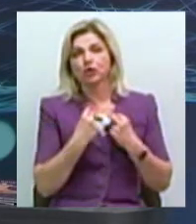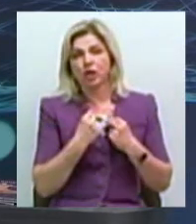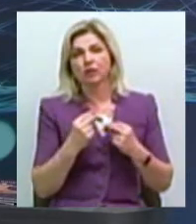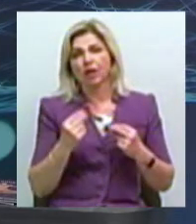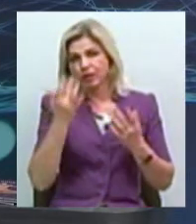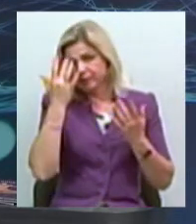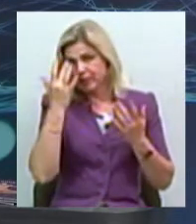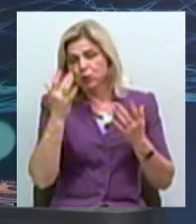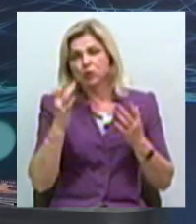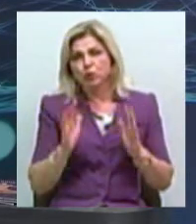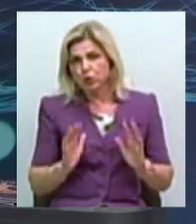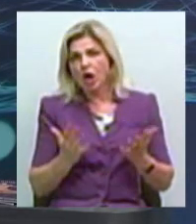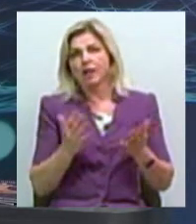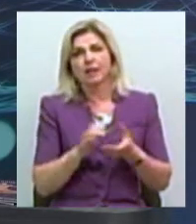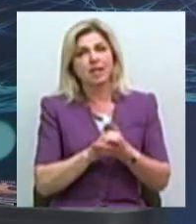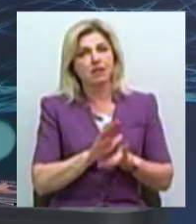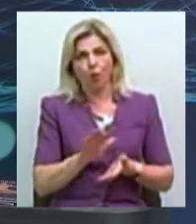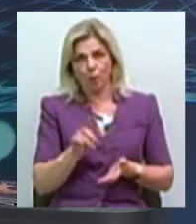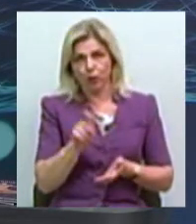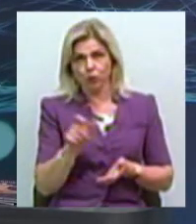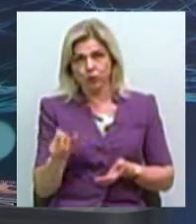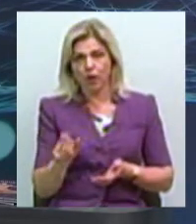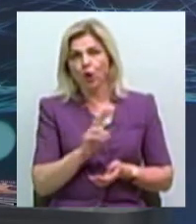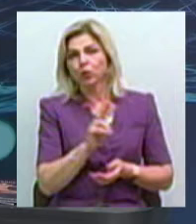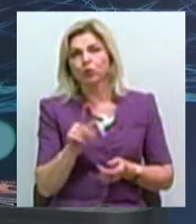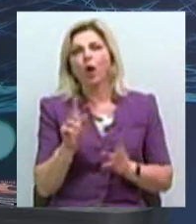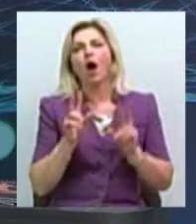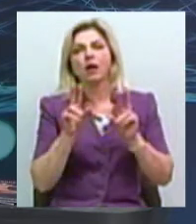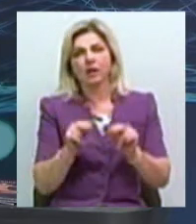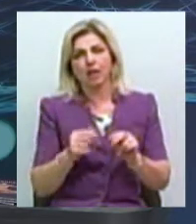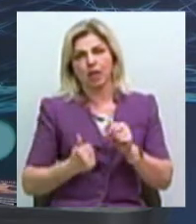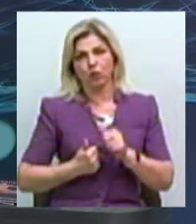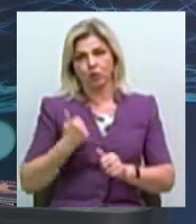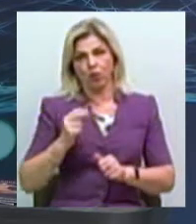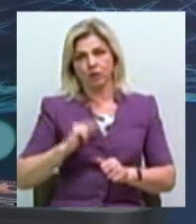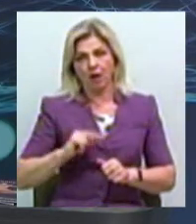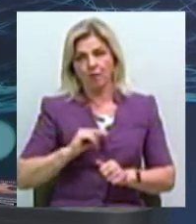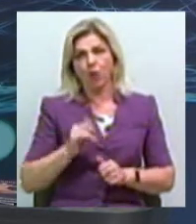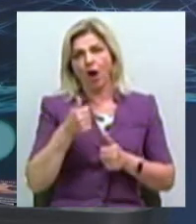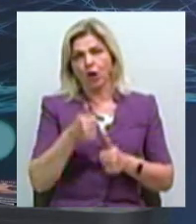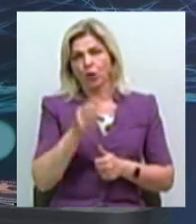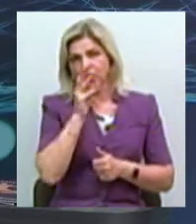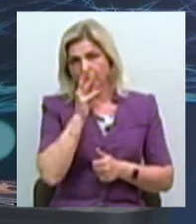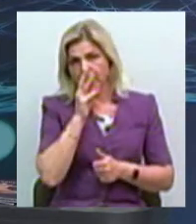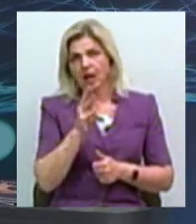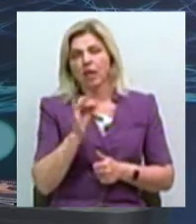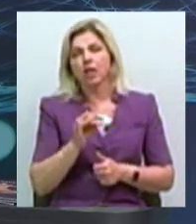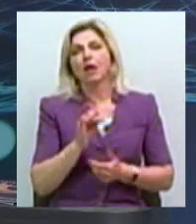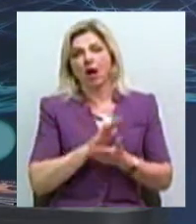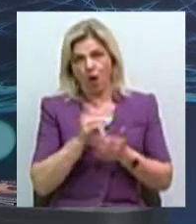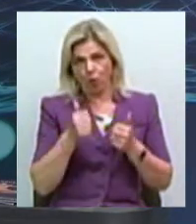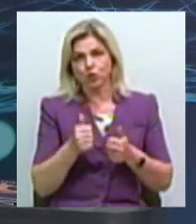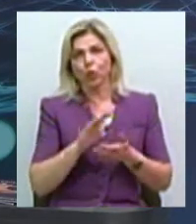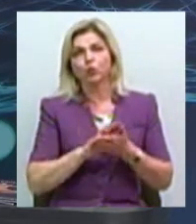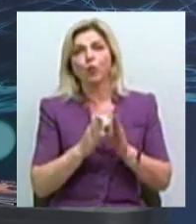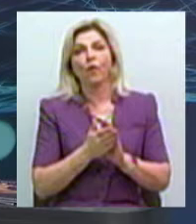случайных незнакомых людей, которые им здесь гарантируют достойную работу и хорошую зарплату и приличные условия.